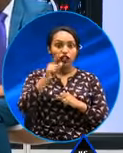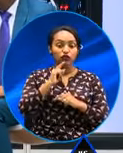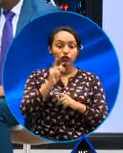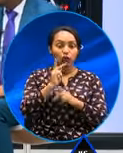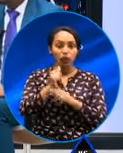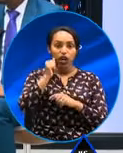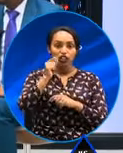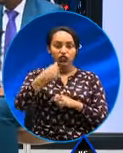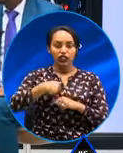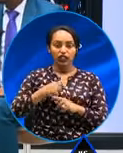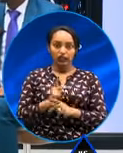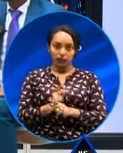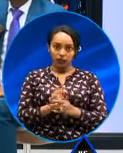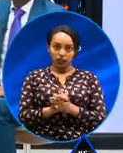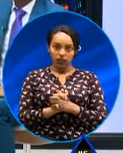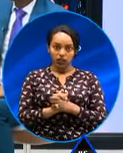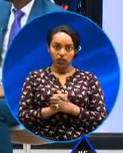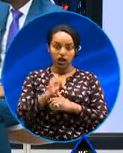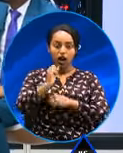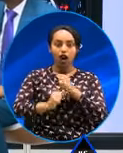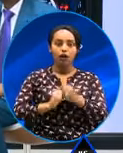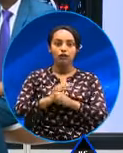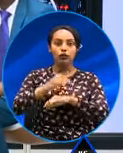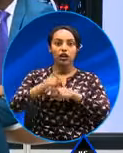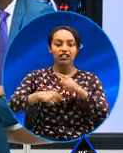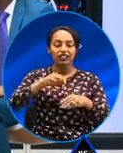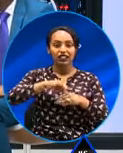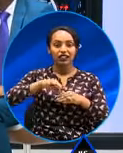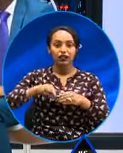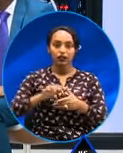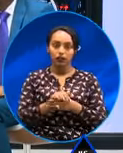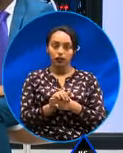የምጠብቀው፣ አንቺን ነው የምጠብቀው። ከአመት በኋላ ስንሄድ